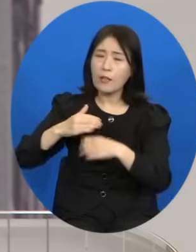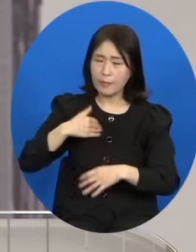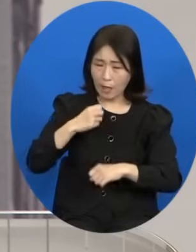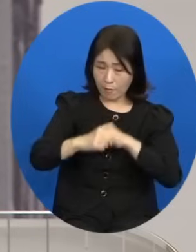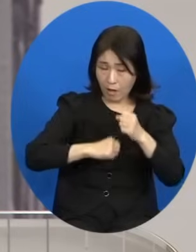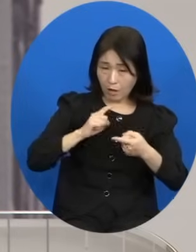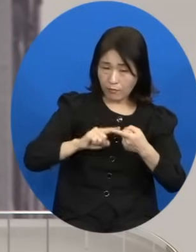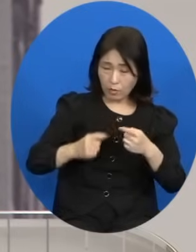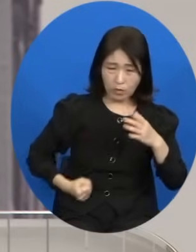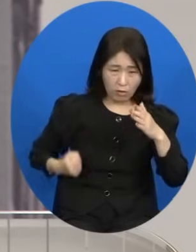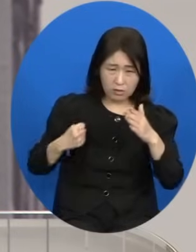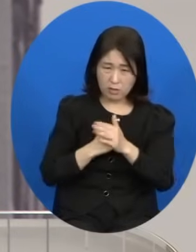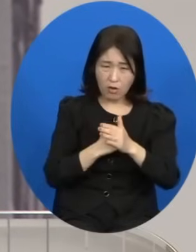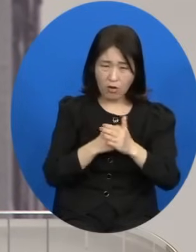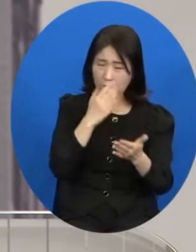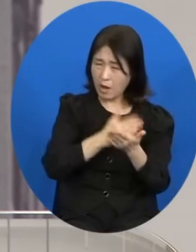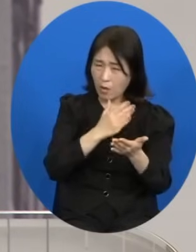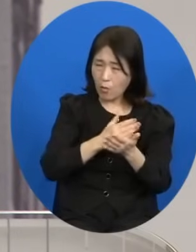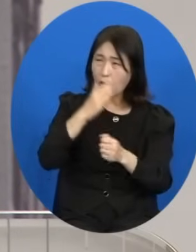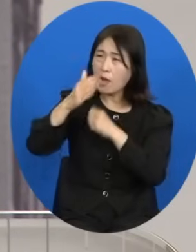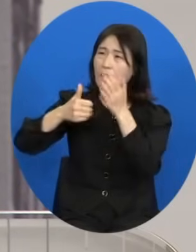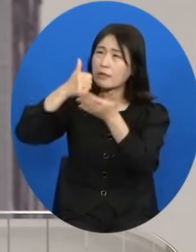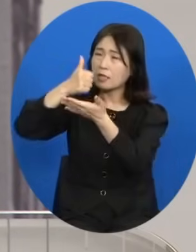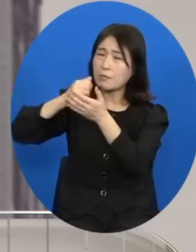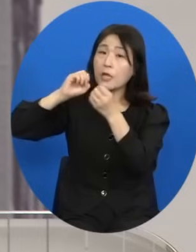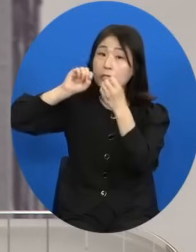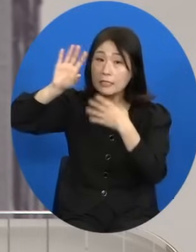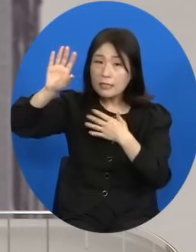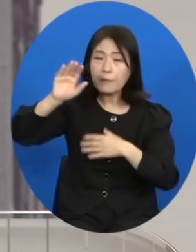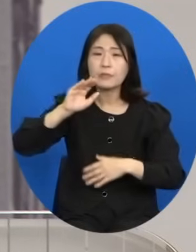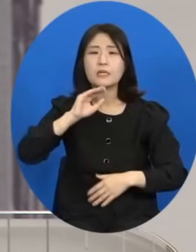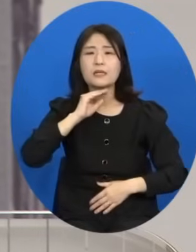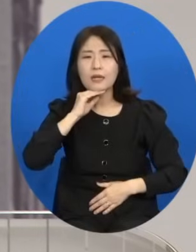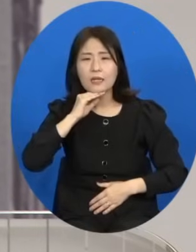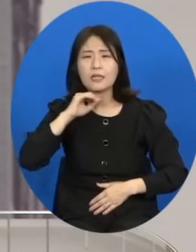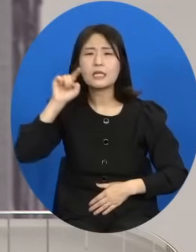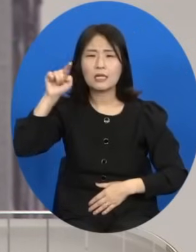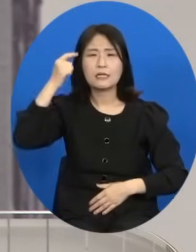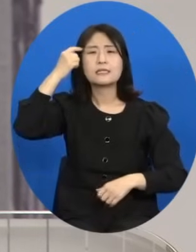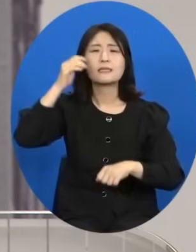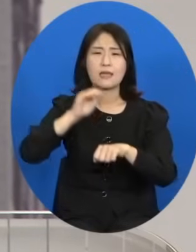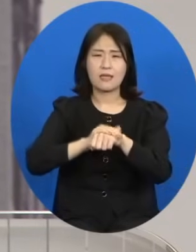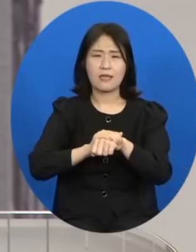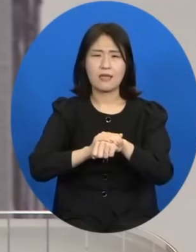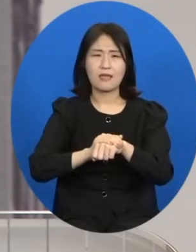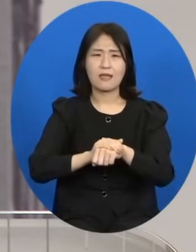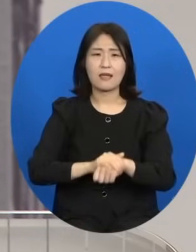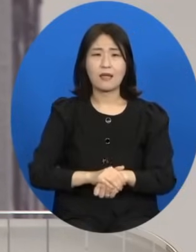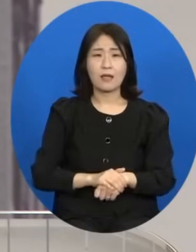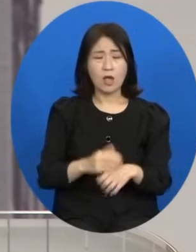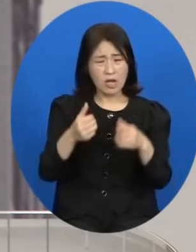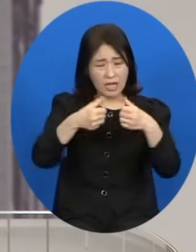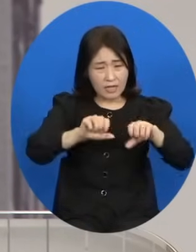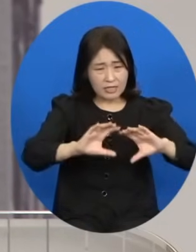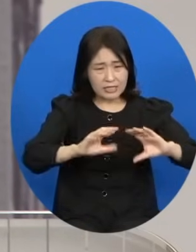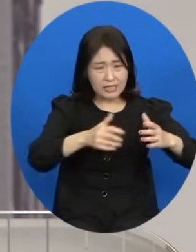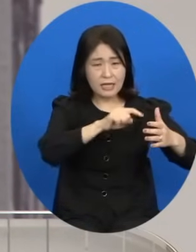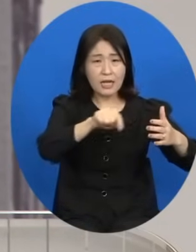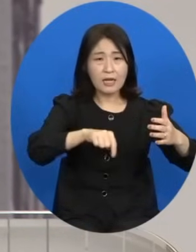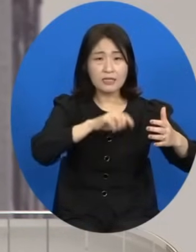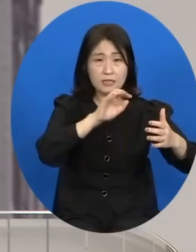말고 하나님의 응답을 기다리는 그 거기에서 지혜가 온다는 거예요 그래서이 깨어진 세상에서 우리